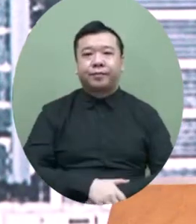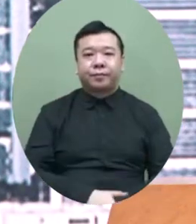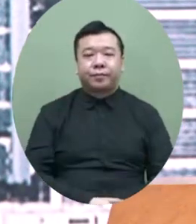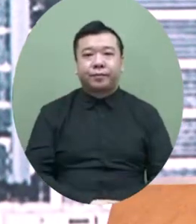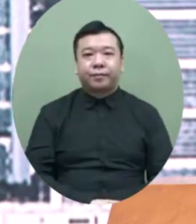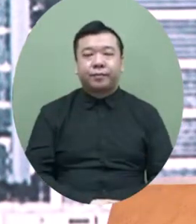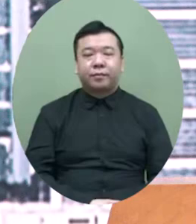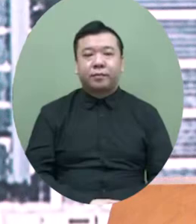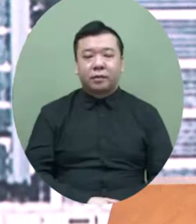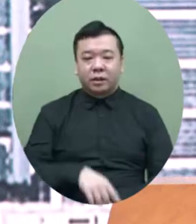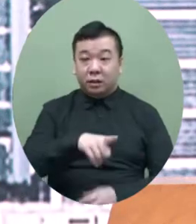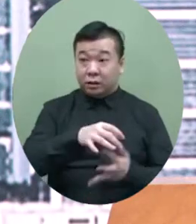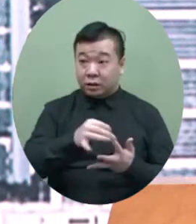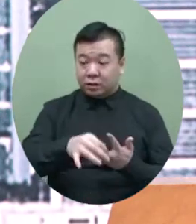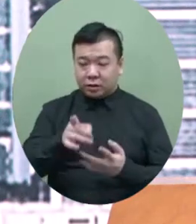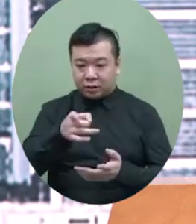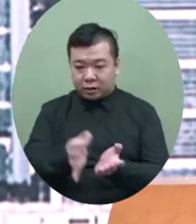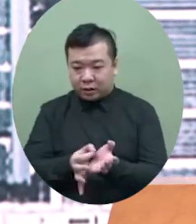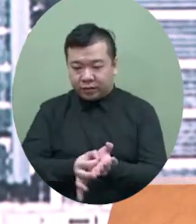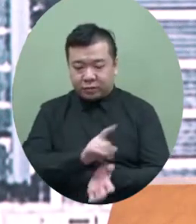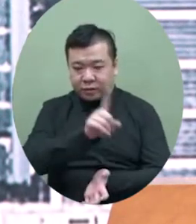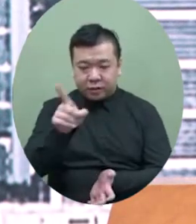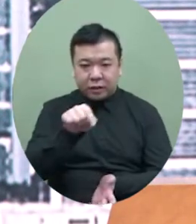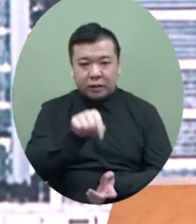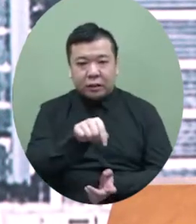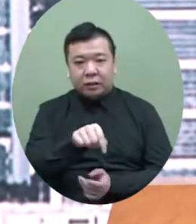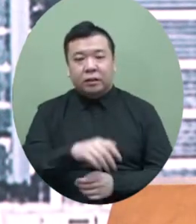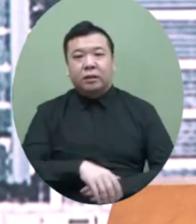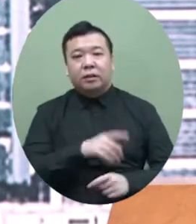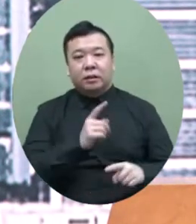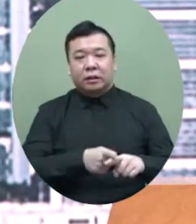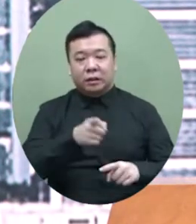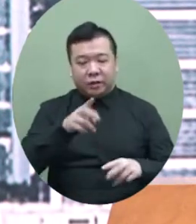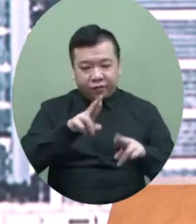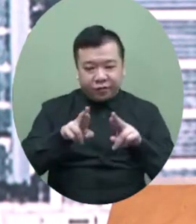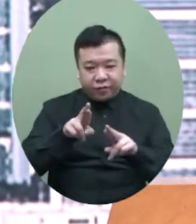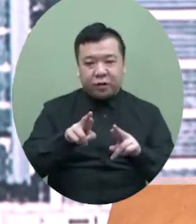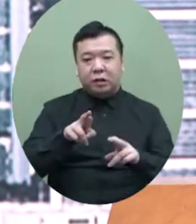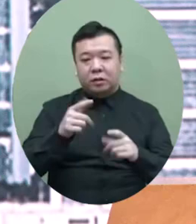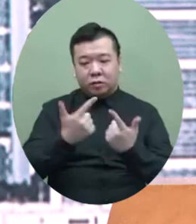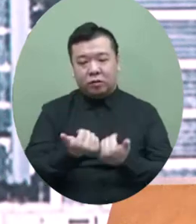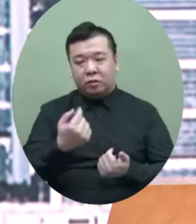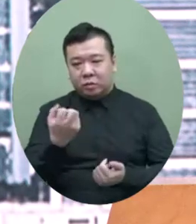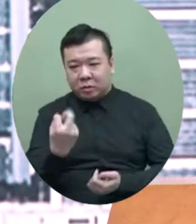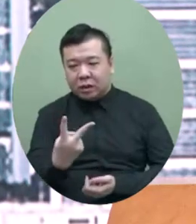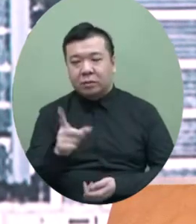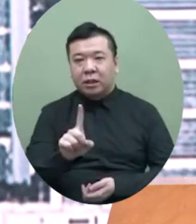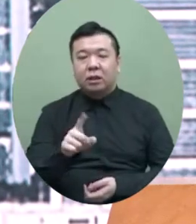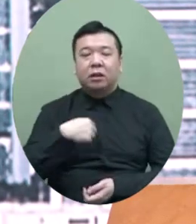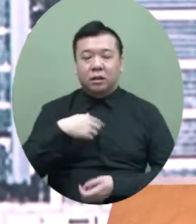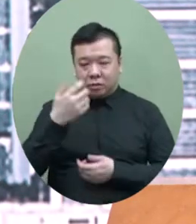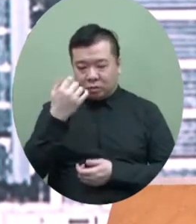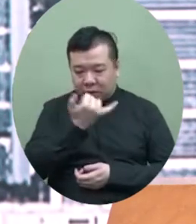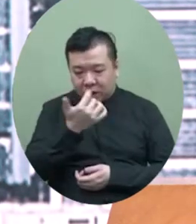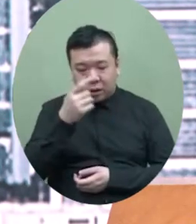咧，就每一次選擇做邊個嘅限制檢測區咧，係科學，亦都係判斷，係嘛？